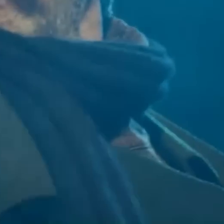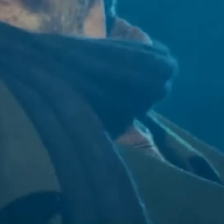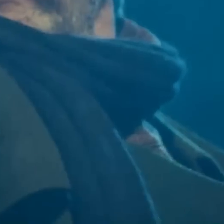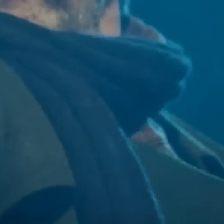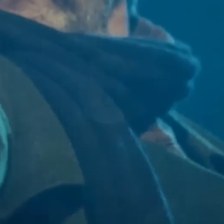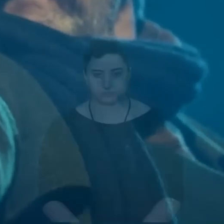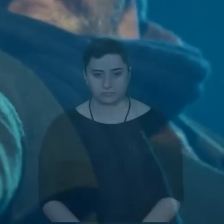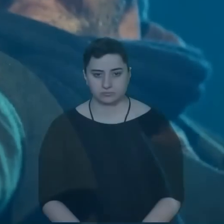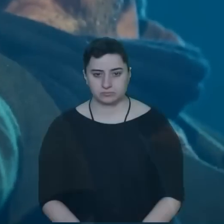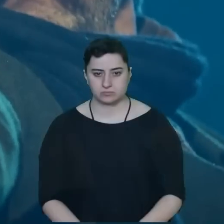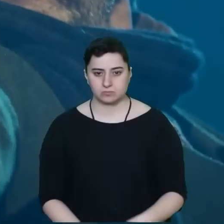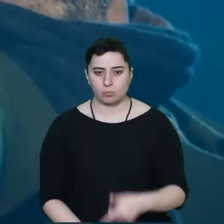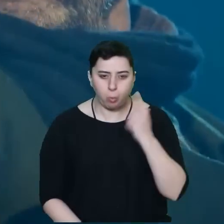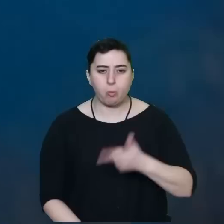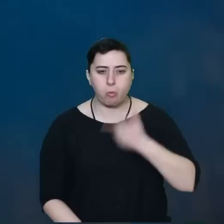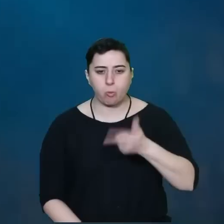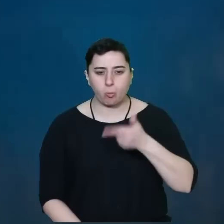davrandılar.